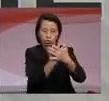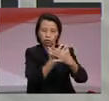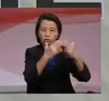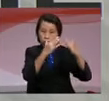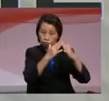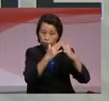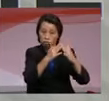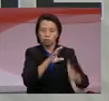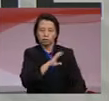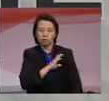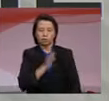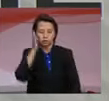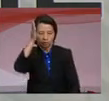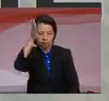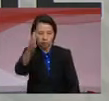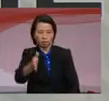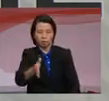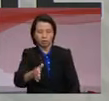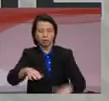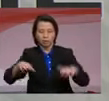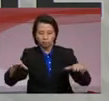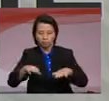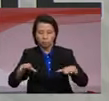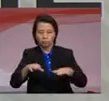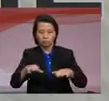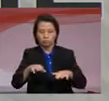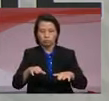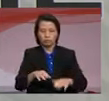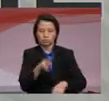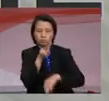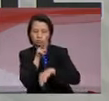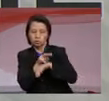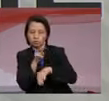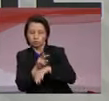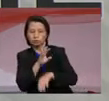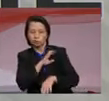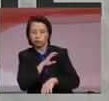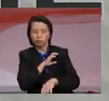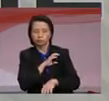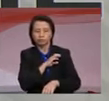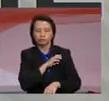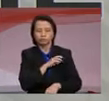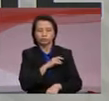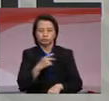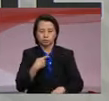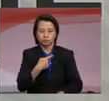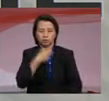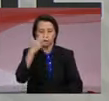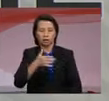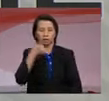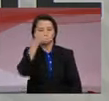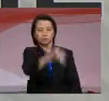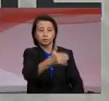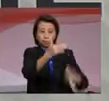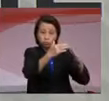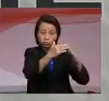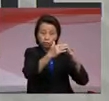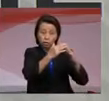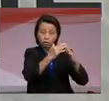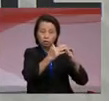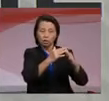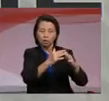rumah, polis akan jalankan pemantauan, iaitu kita akan ke rumah sama ada